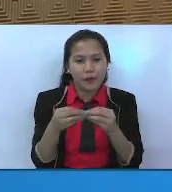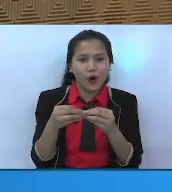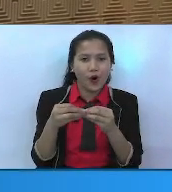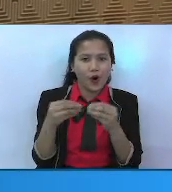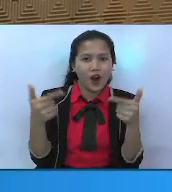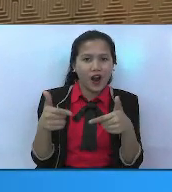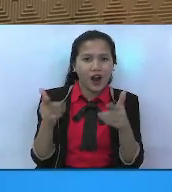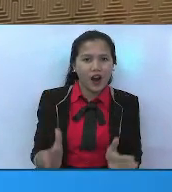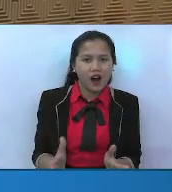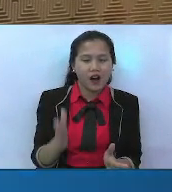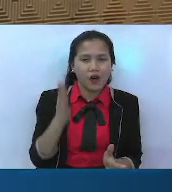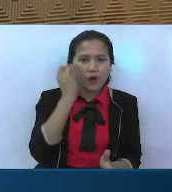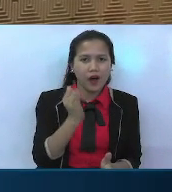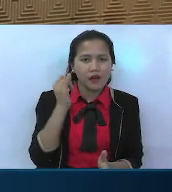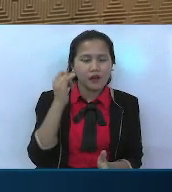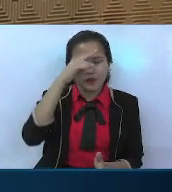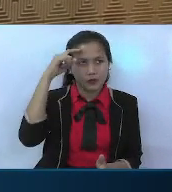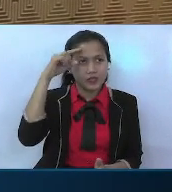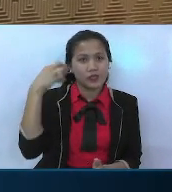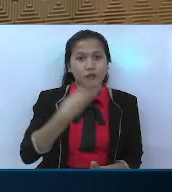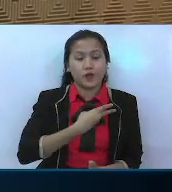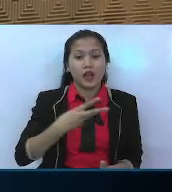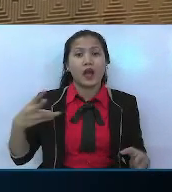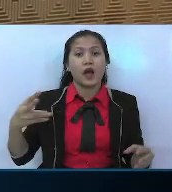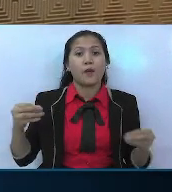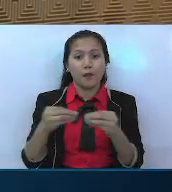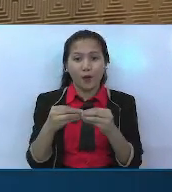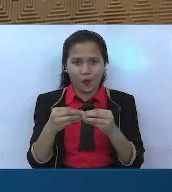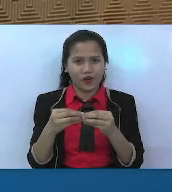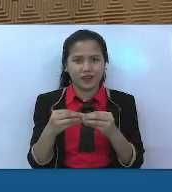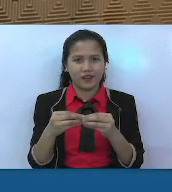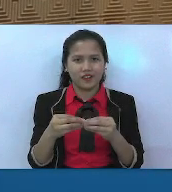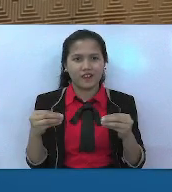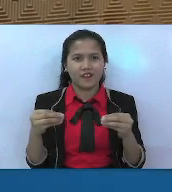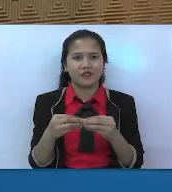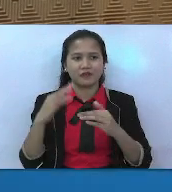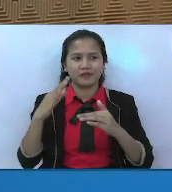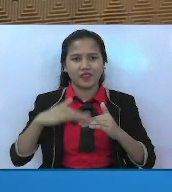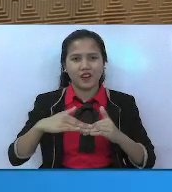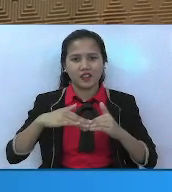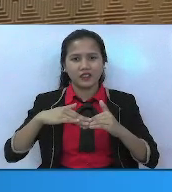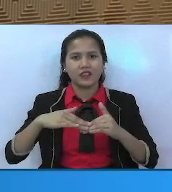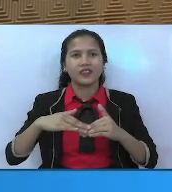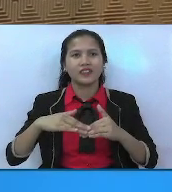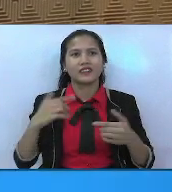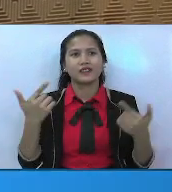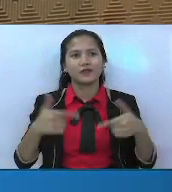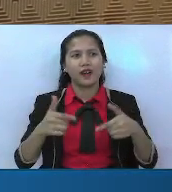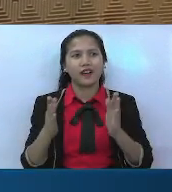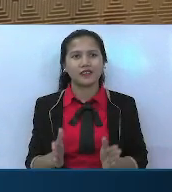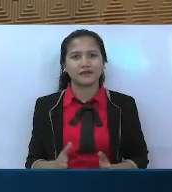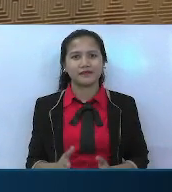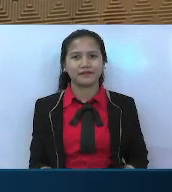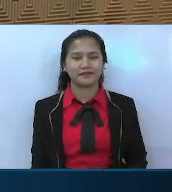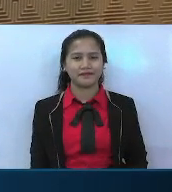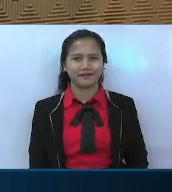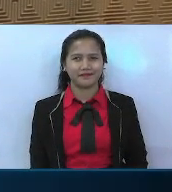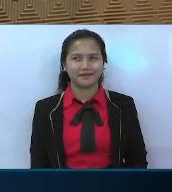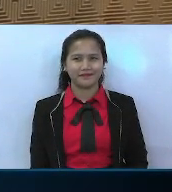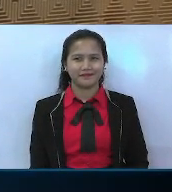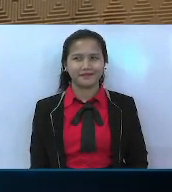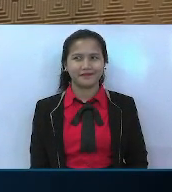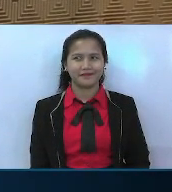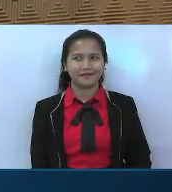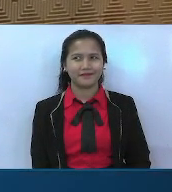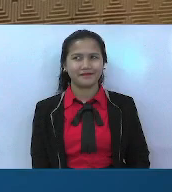more than amen. Conquerors. You are blessed, no? Maigi pa na, pero wag naman yung amoy. Amoy mandirigma. Oh, more than